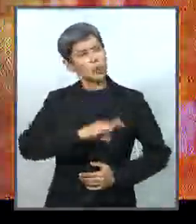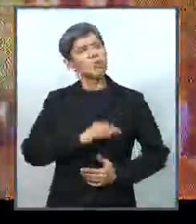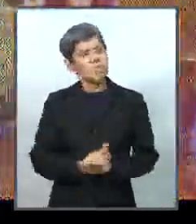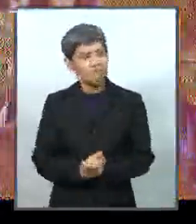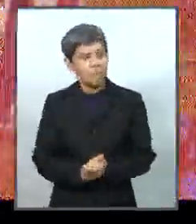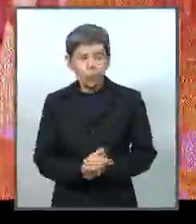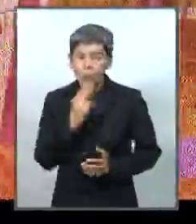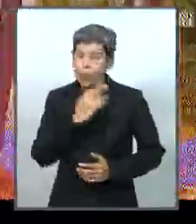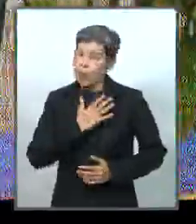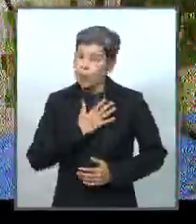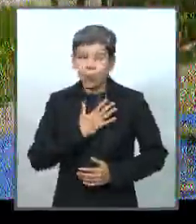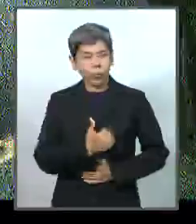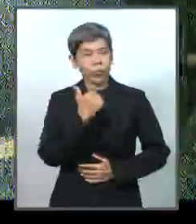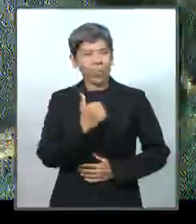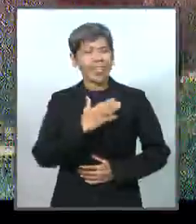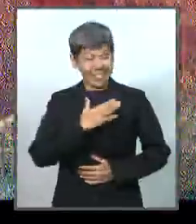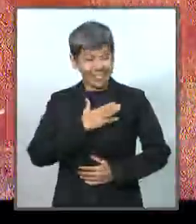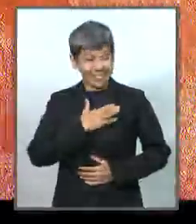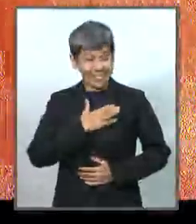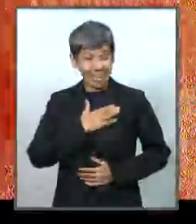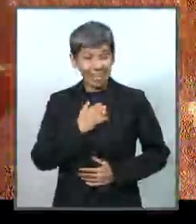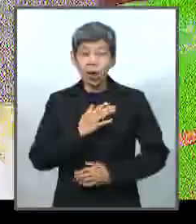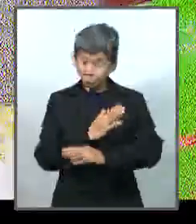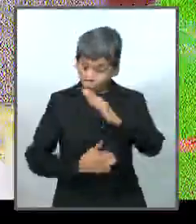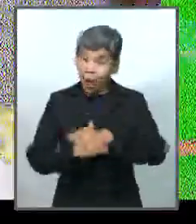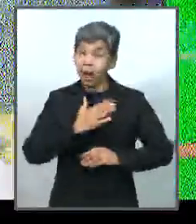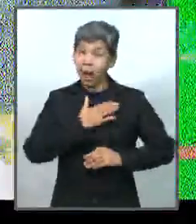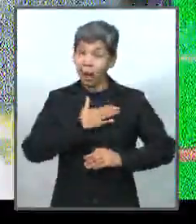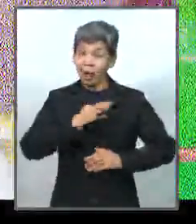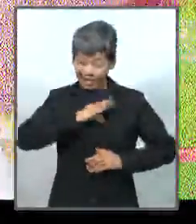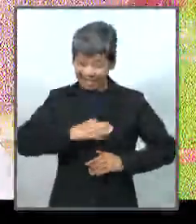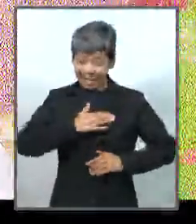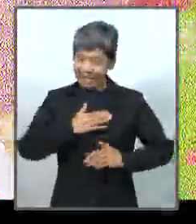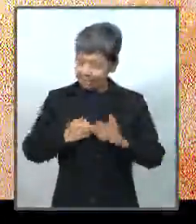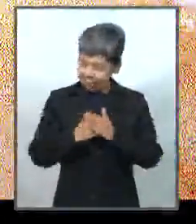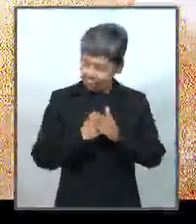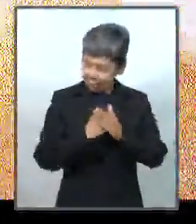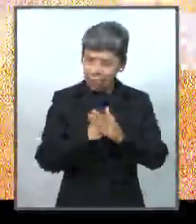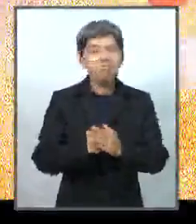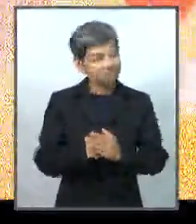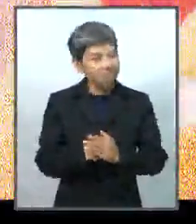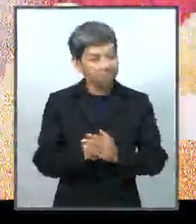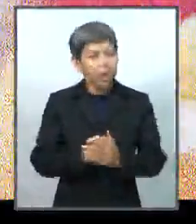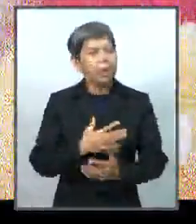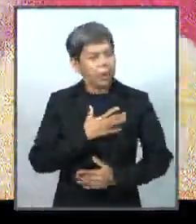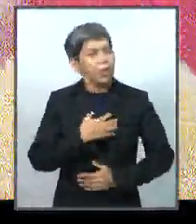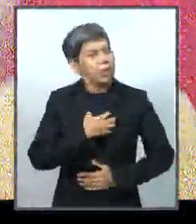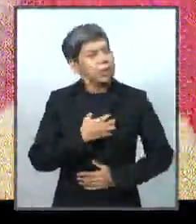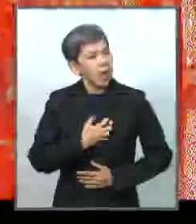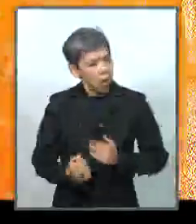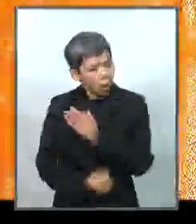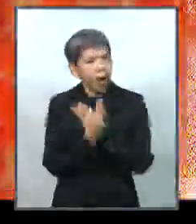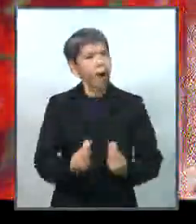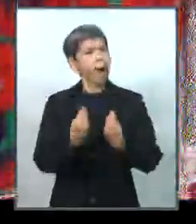เป็นสิ่งหนึ่งที่รู้สึกประทับใจเพราะว่าในฐานะที่เราเป็นคนนึงที่เป็นคนพิการอ่ะเราก็รู้สึกว่าเราฝ่าฟันอะไรมาเยอะแยะมากมายแล้วเราก็อยาก